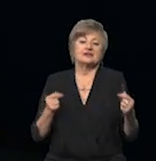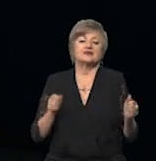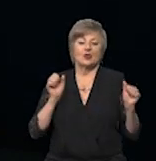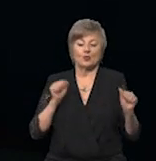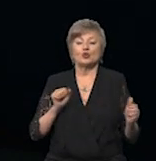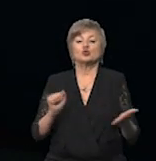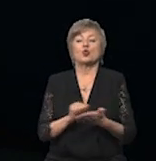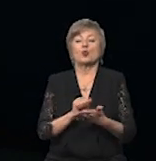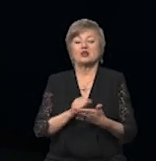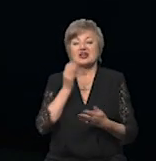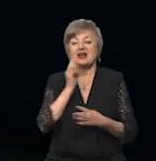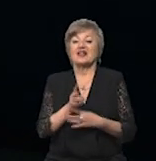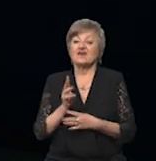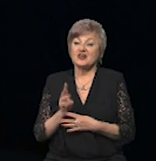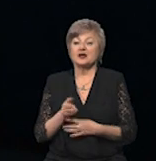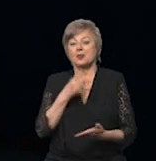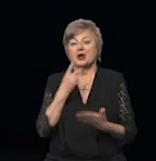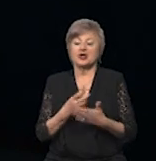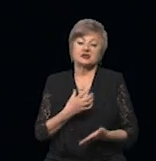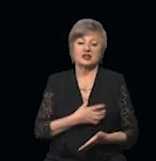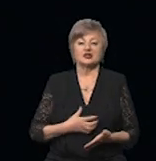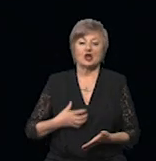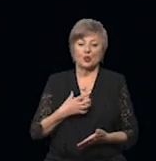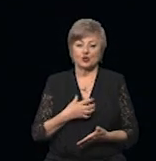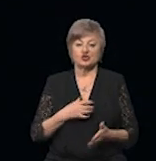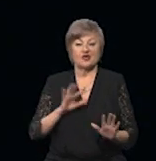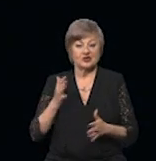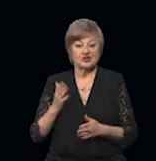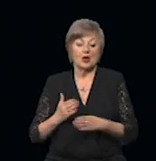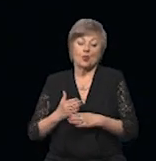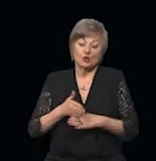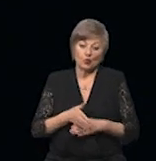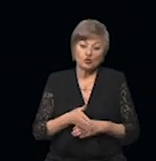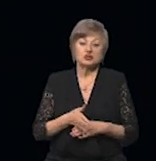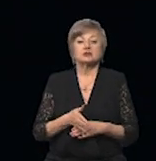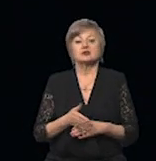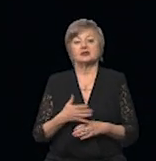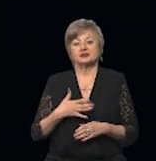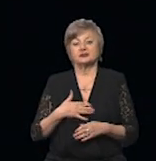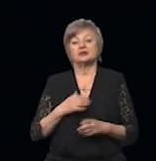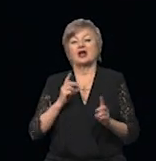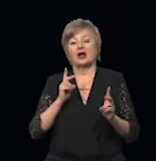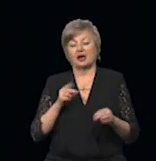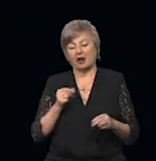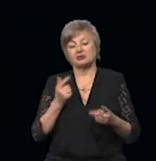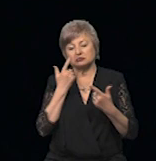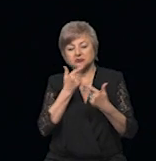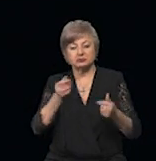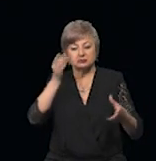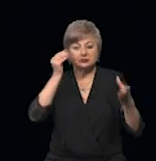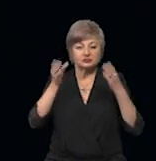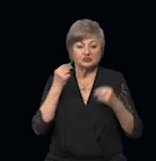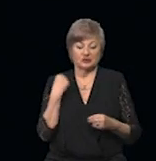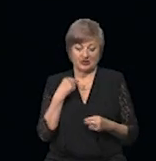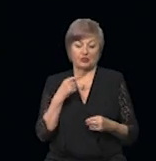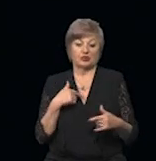документальне кіно і показував найактуальніші стрічки. Побував там у якості інформаційного партнера і суспільний мовник Запоріжжя.